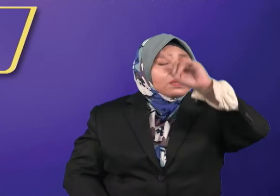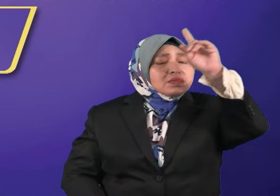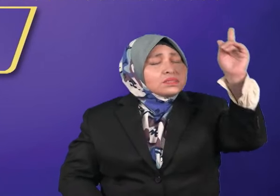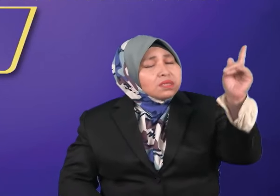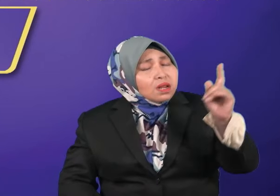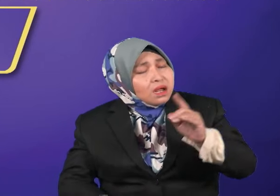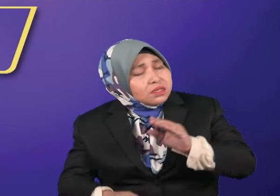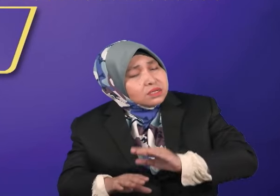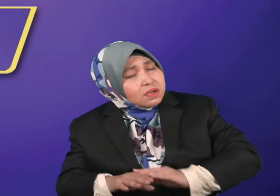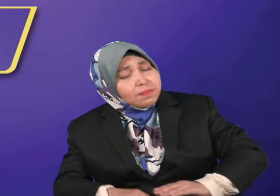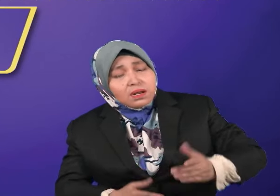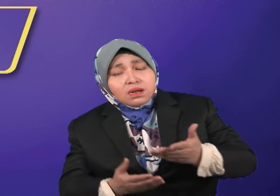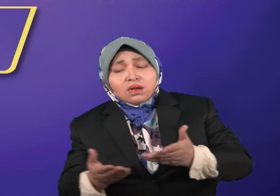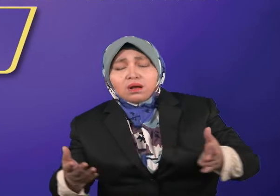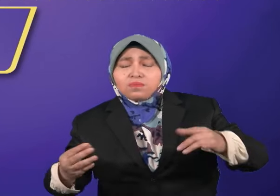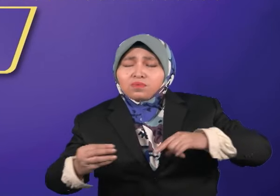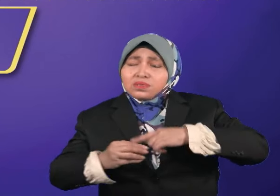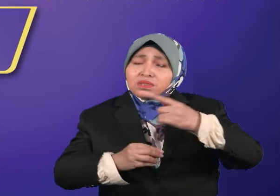عَنِّي